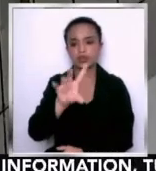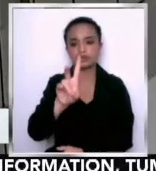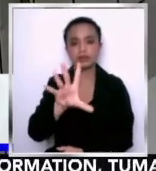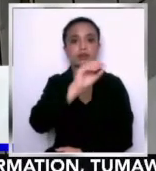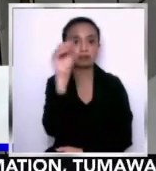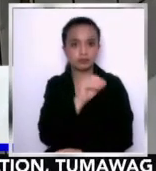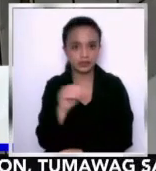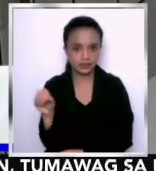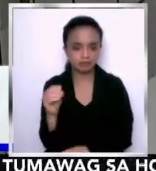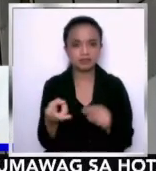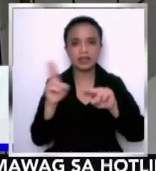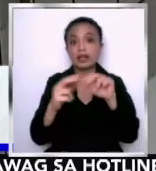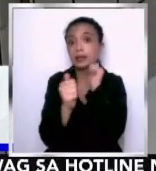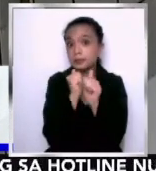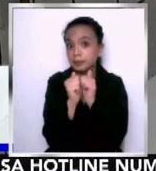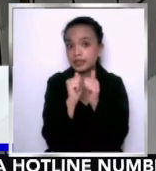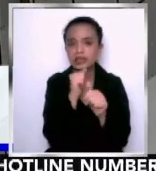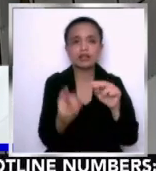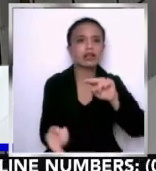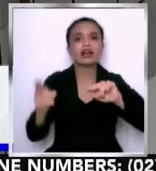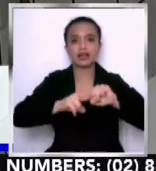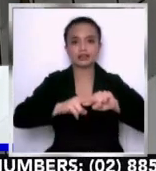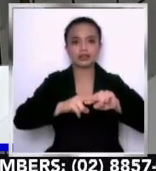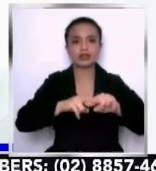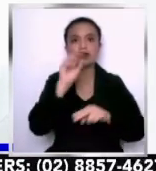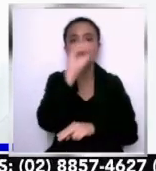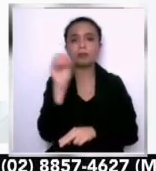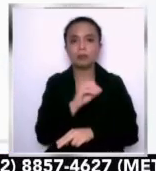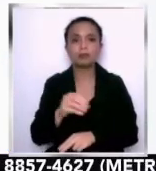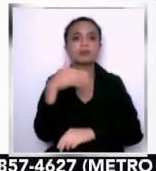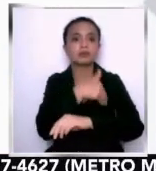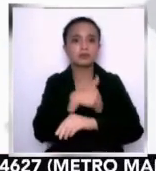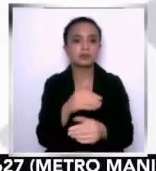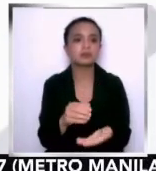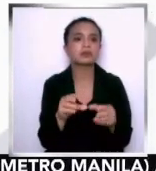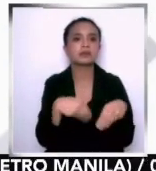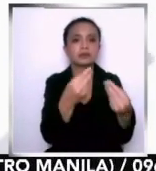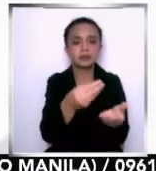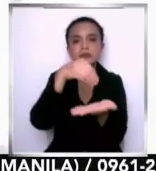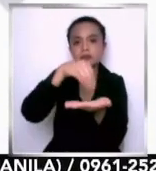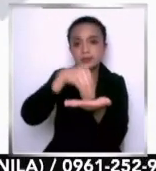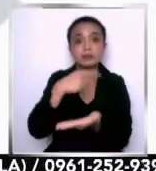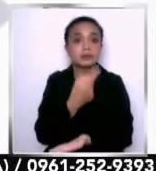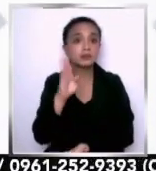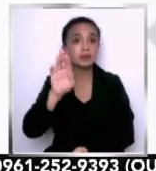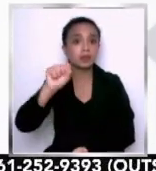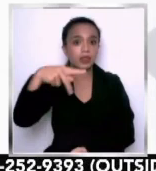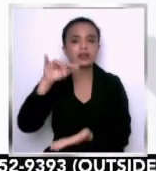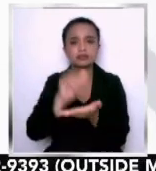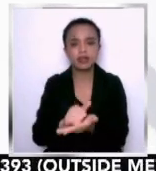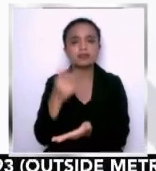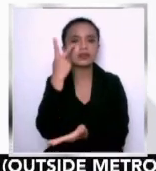sabihin, mas mataas na ang ipapataw nilang interes sa mga bangko na pinauutang nila. Ayon sa Bangko Sentral, ito raw ang nakikita nilang paraan